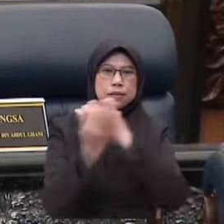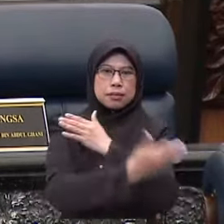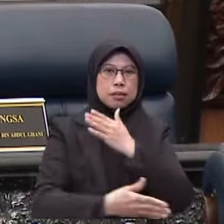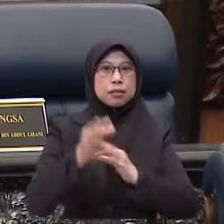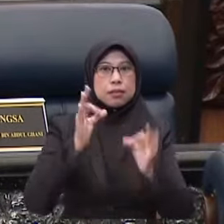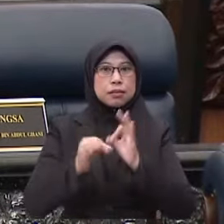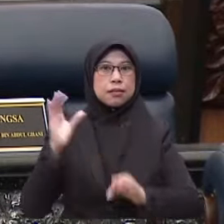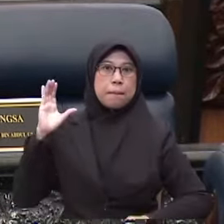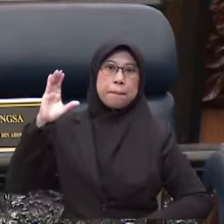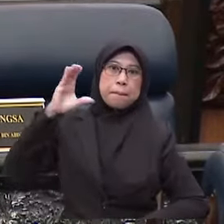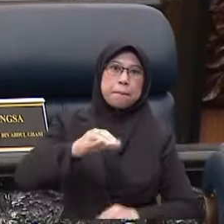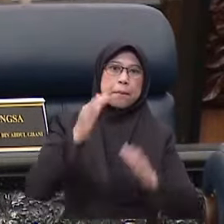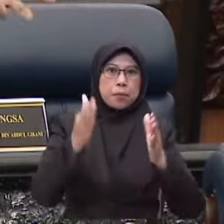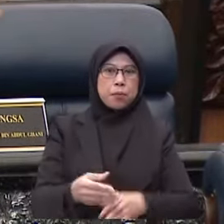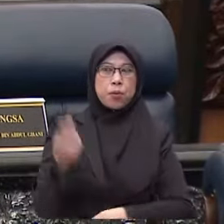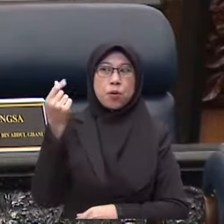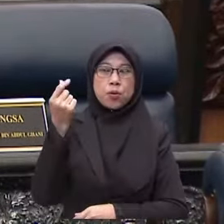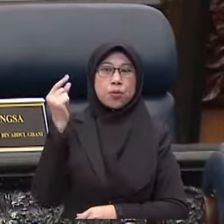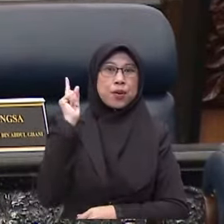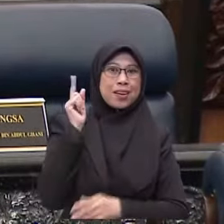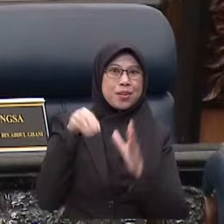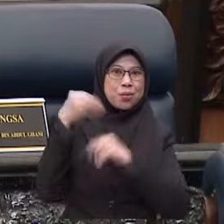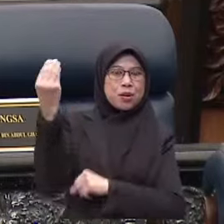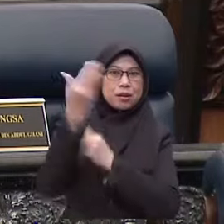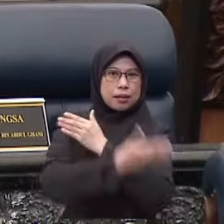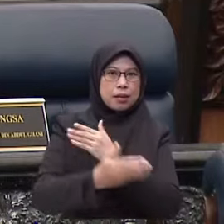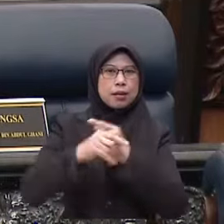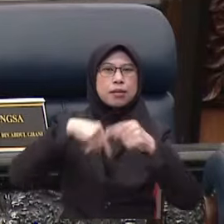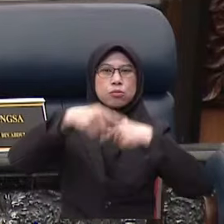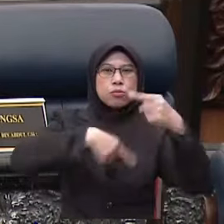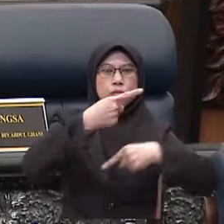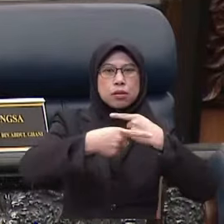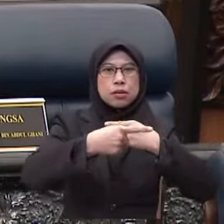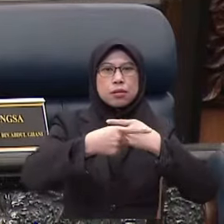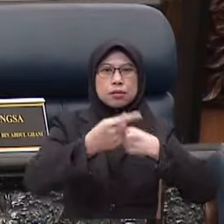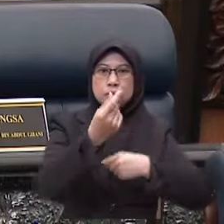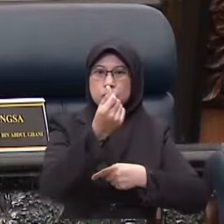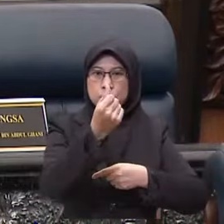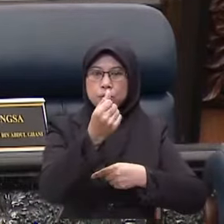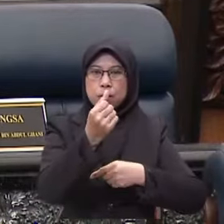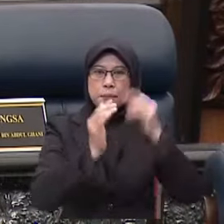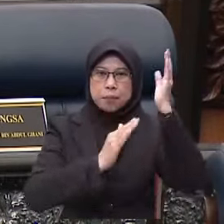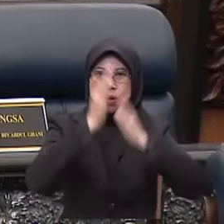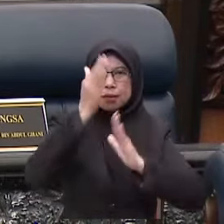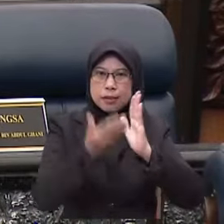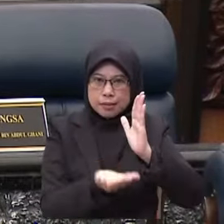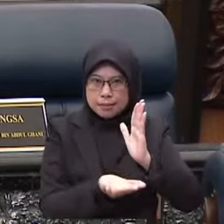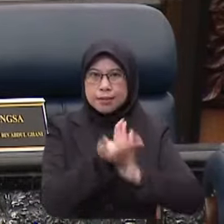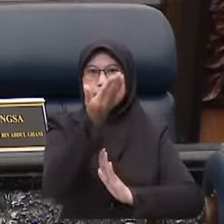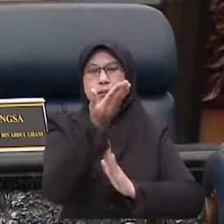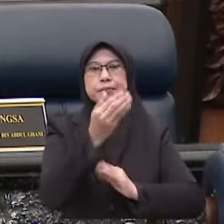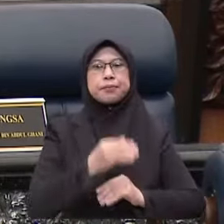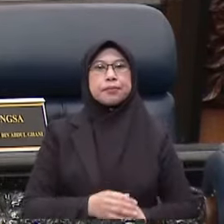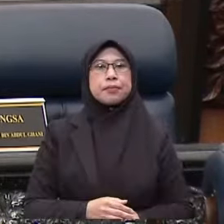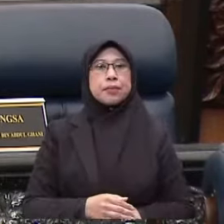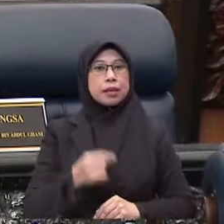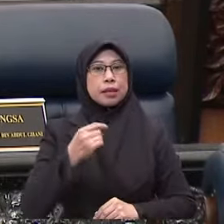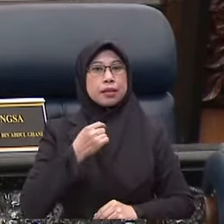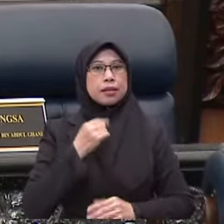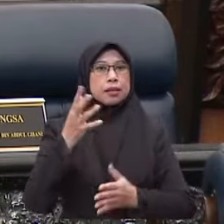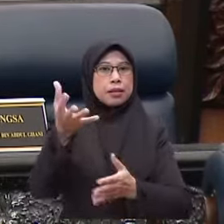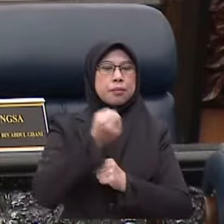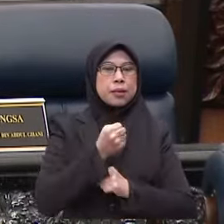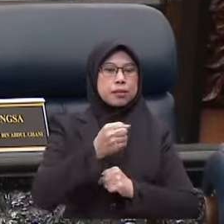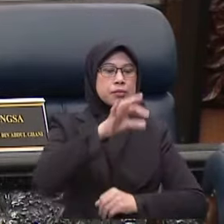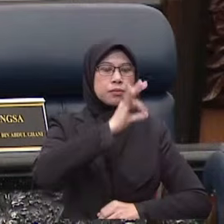pab datang dia akan bawa duit Dia kemudian dia tukar dengan duit kita maka demand ring akan naik maka kita dapat